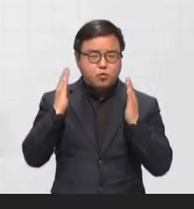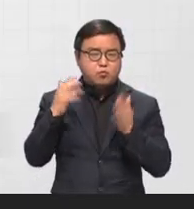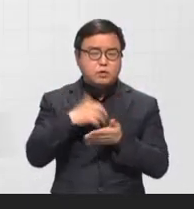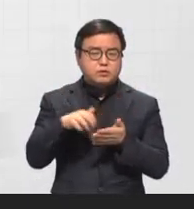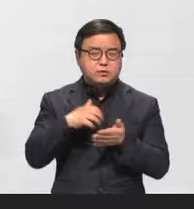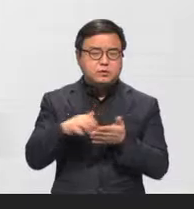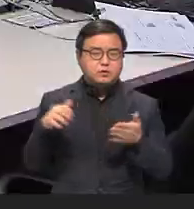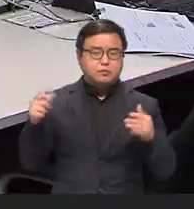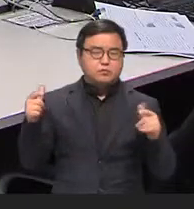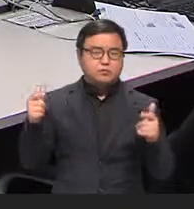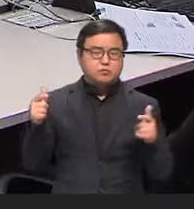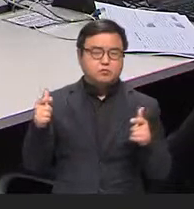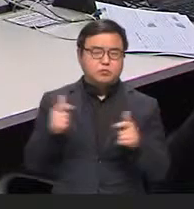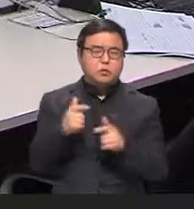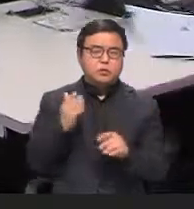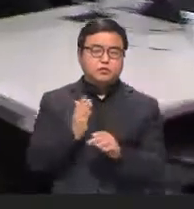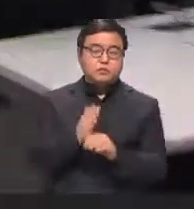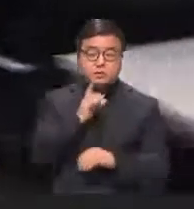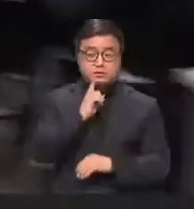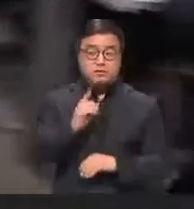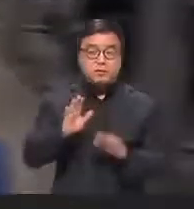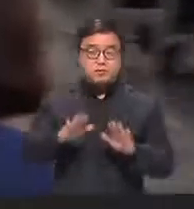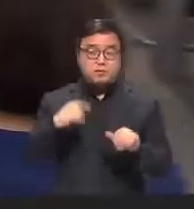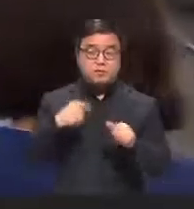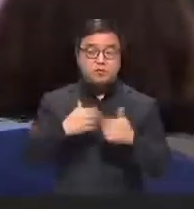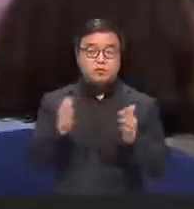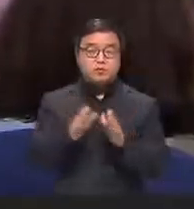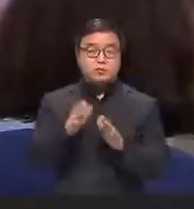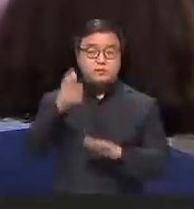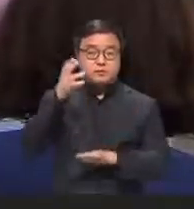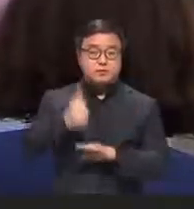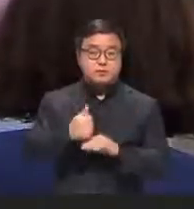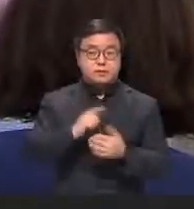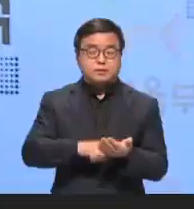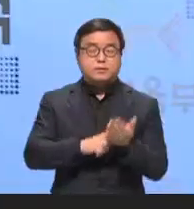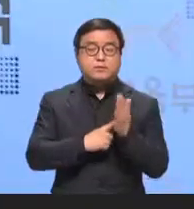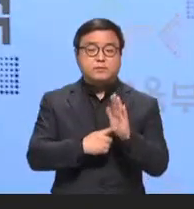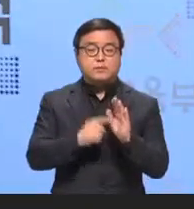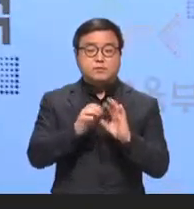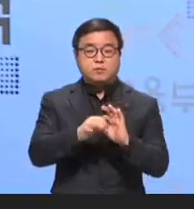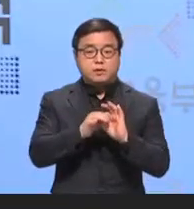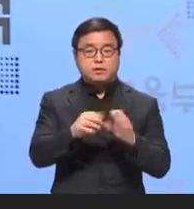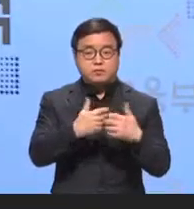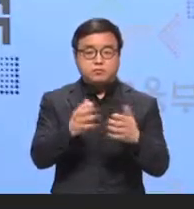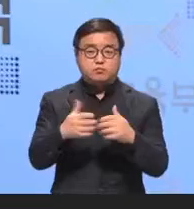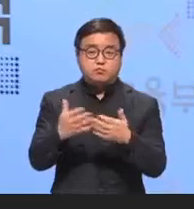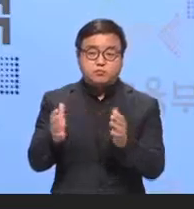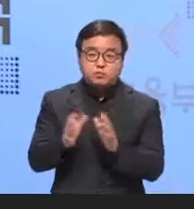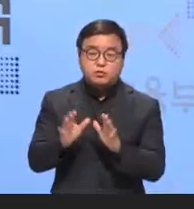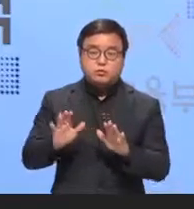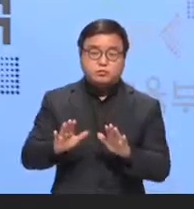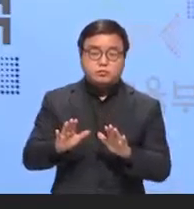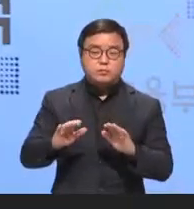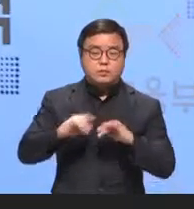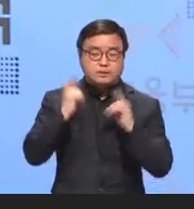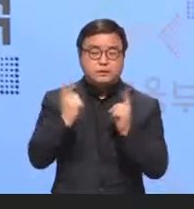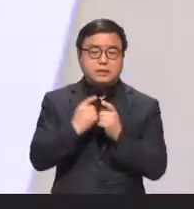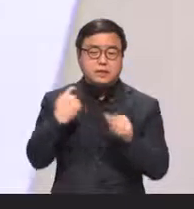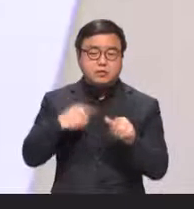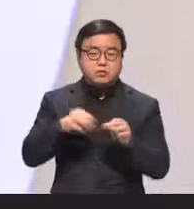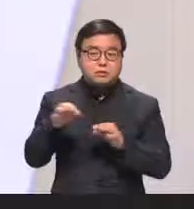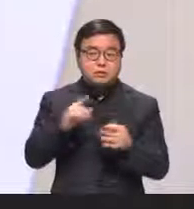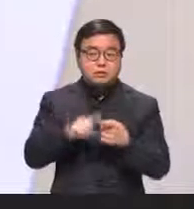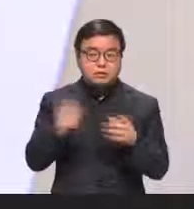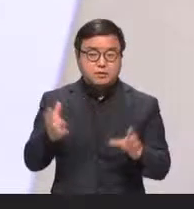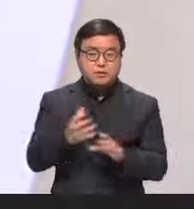나타났습니다 교육부는 이번 결과를 바탕으로 시도교육청 및 관계부처와 사교육 시장에 대한 합동 점검을 실시하겠다고